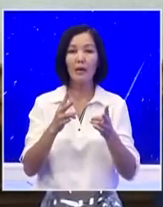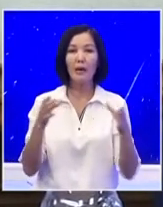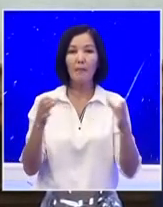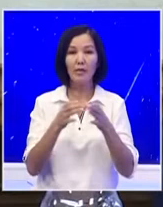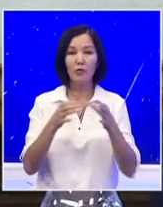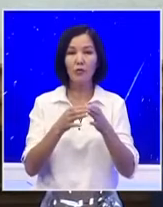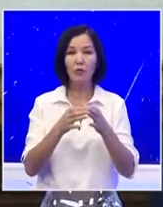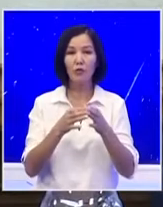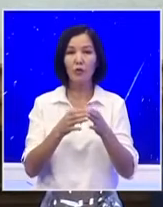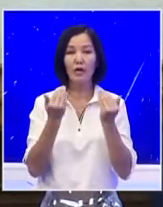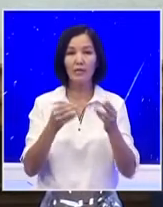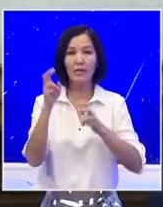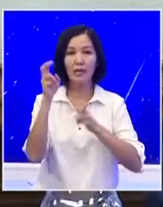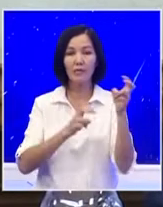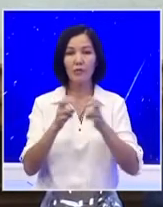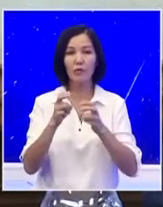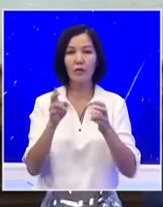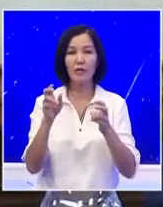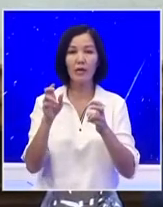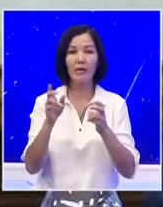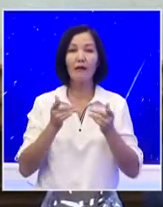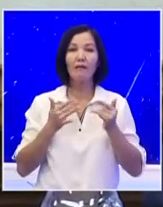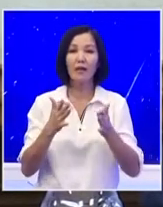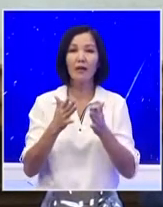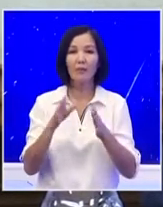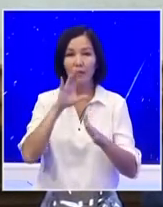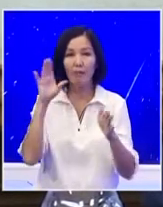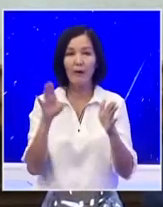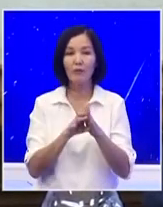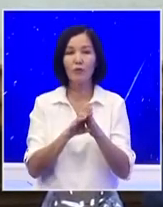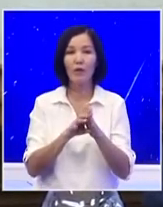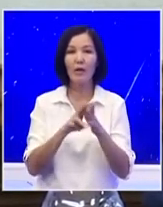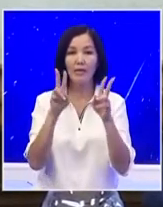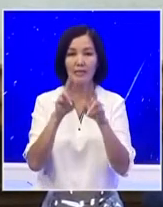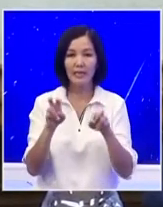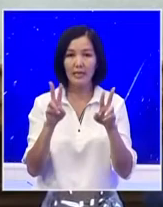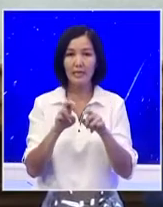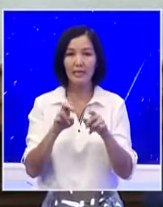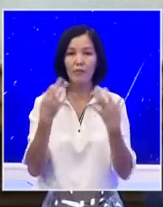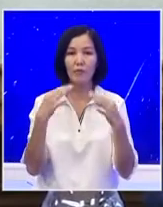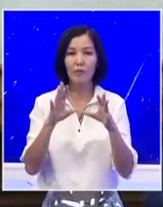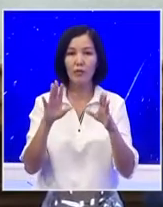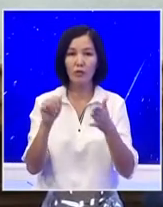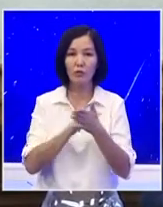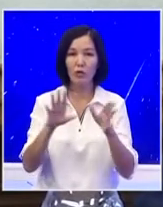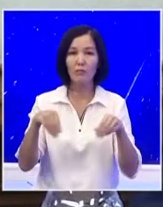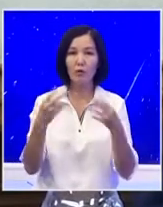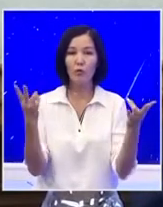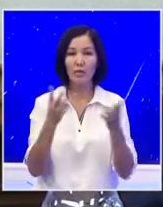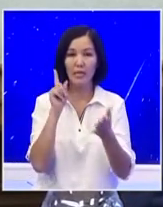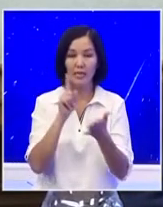осы кезден бастап кәсіпорындардың тиісті санитарлық талаптарды сақтауына мониторинг жасап, тиісті рұқсат қағаздарын беруі тиіс.